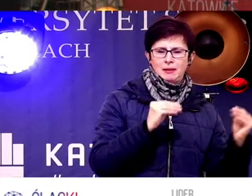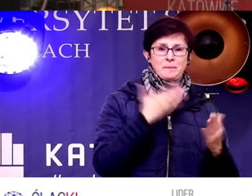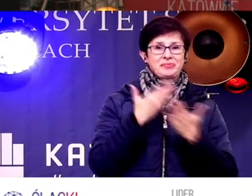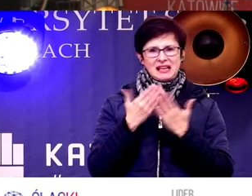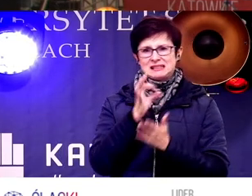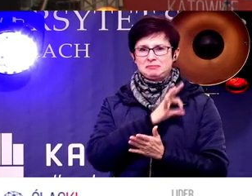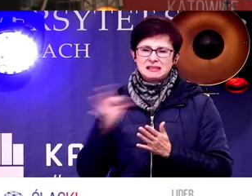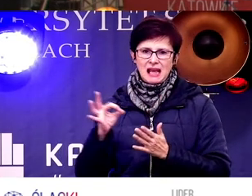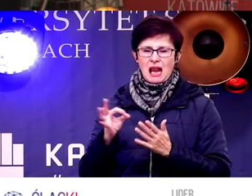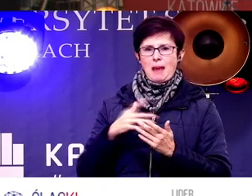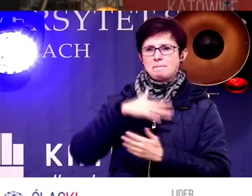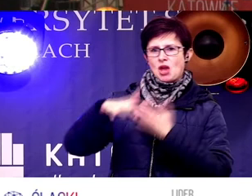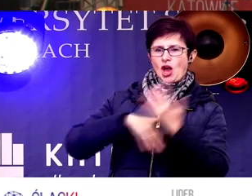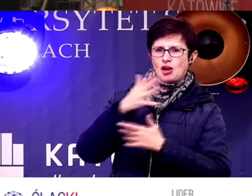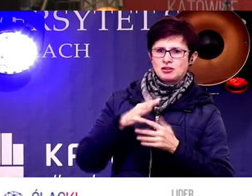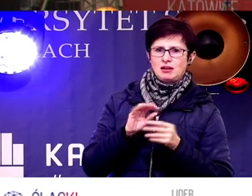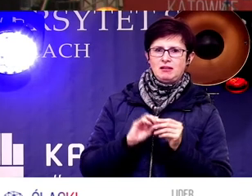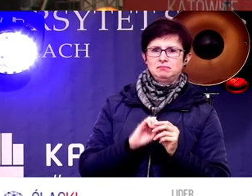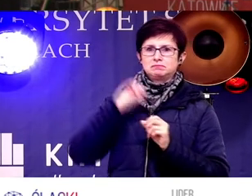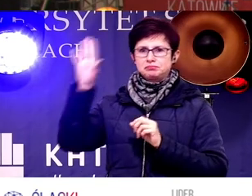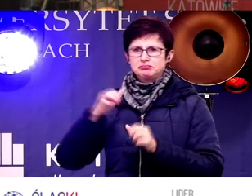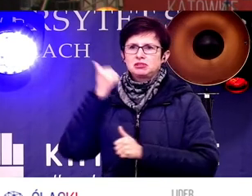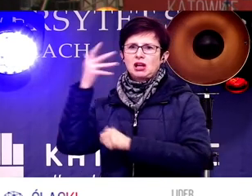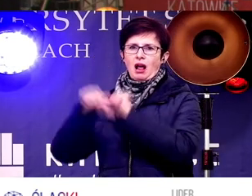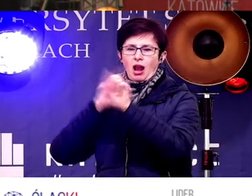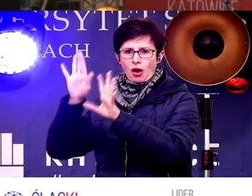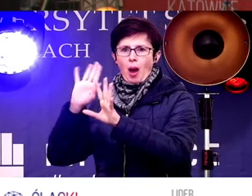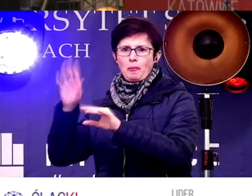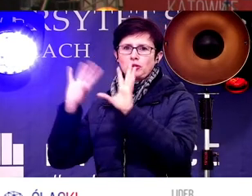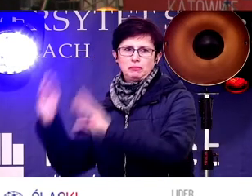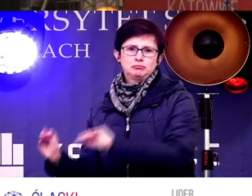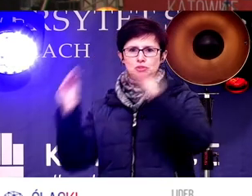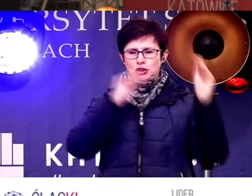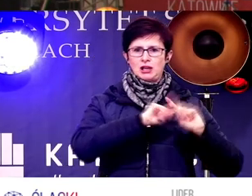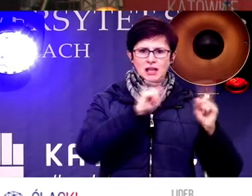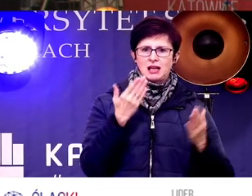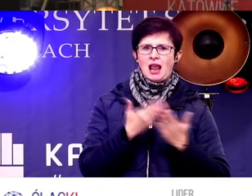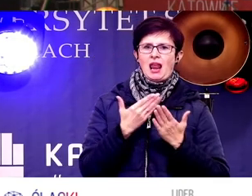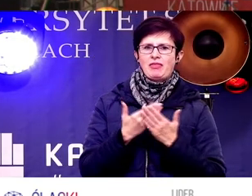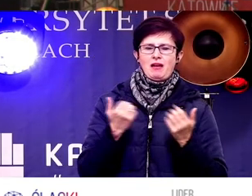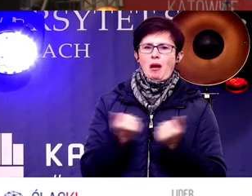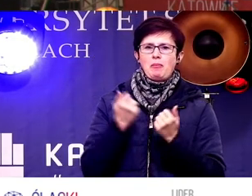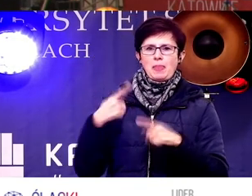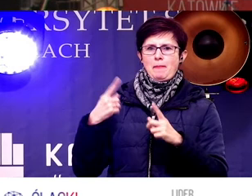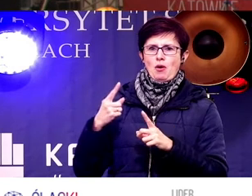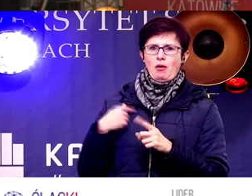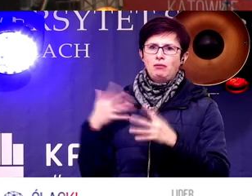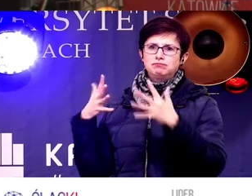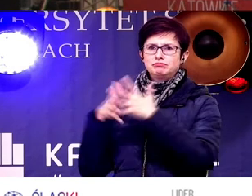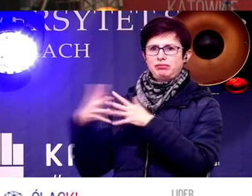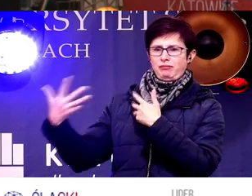się placówki i kraje, i kontynenty, i języki często, żeby właśnie nie było tego going native factor.